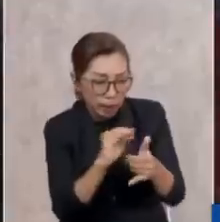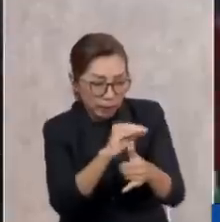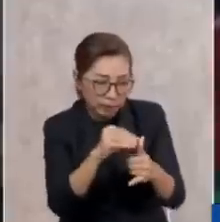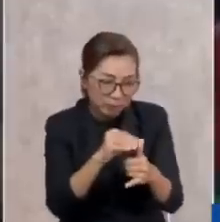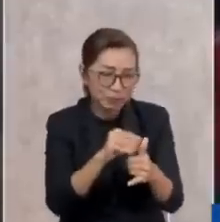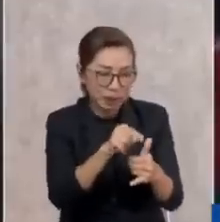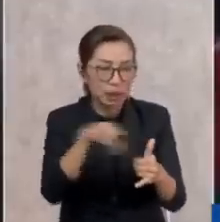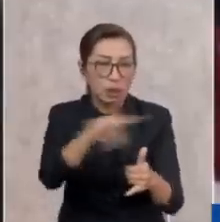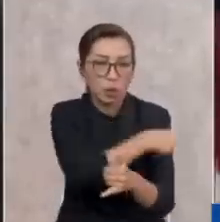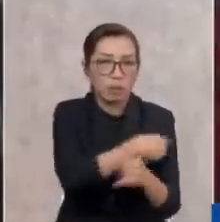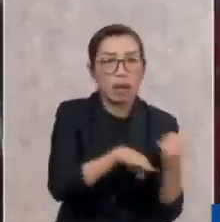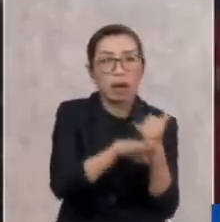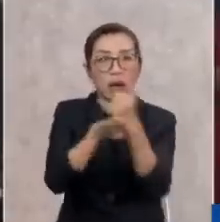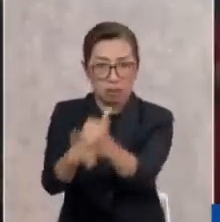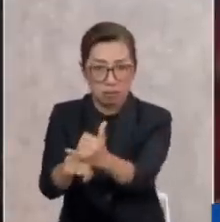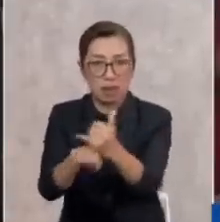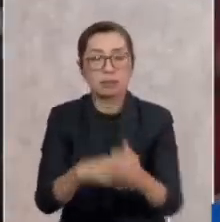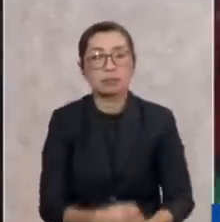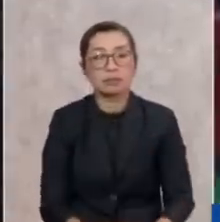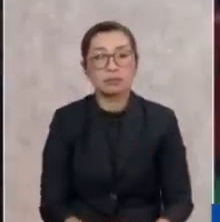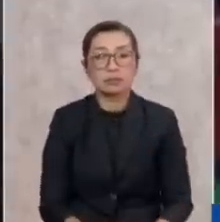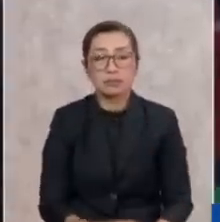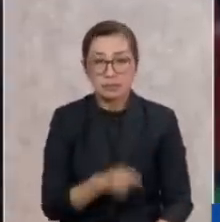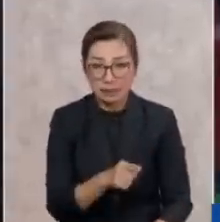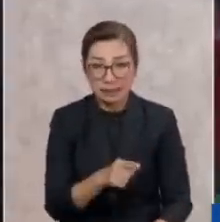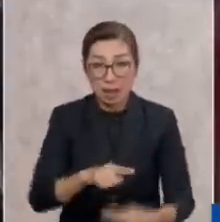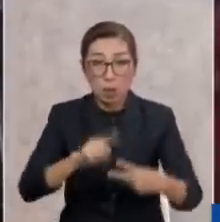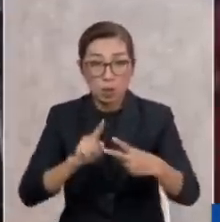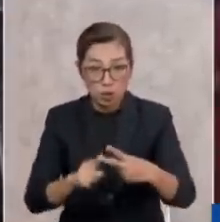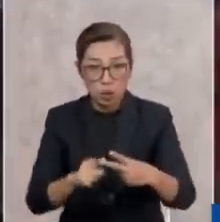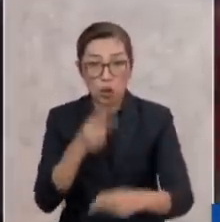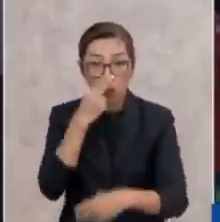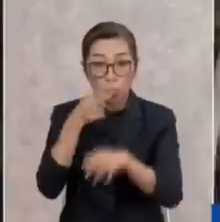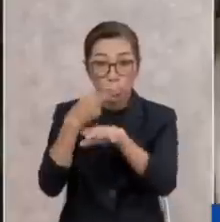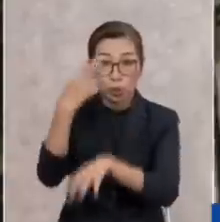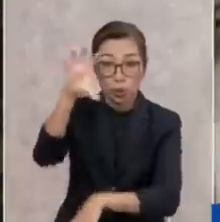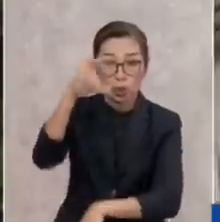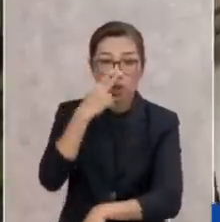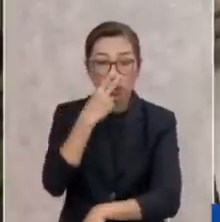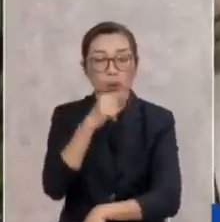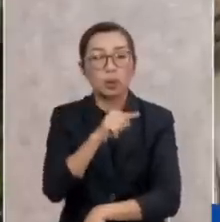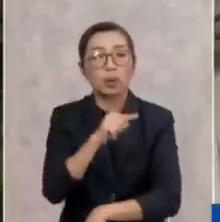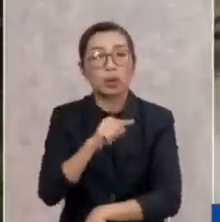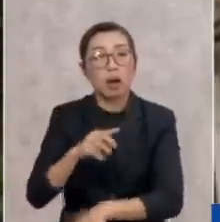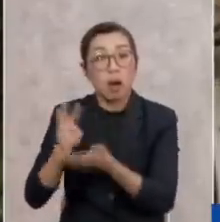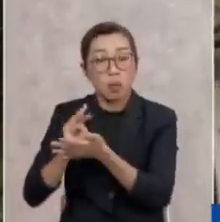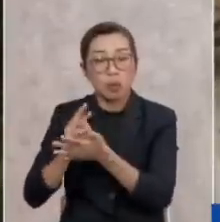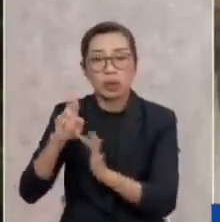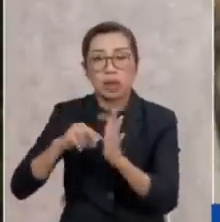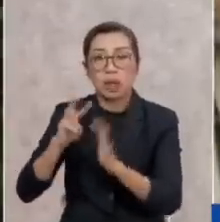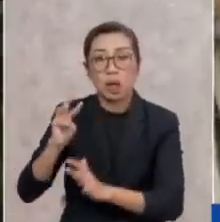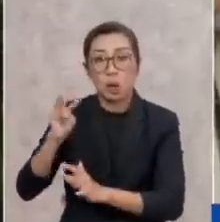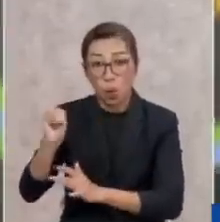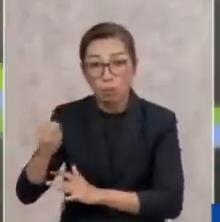คะก่อนจะนำตัวไปรักษาต่อที่โรงพยาบาลส่วนอีกรายคุณผู้ชมดูภาพเอานะคะเจ้าหน้าที่ร่วมกตัญญูค่ะก